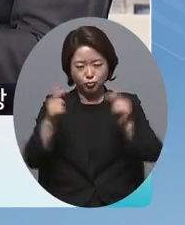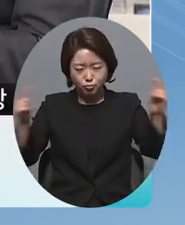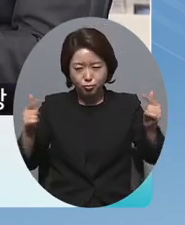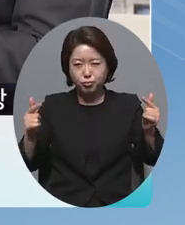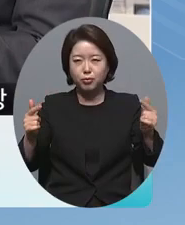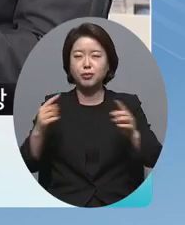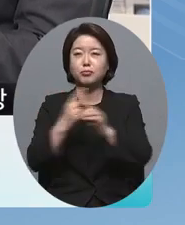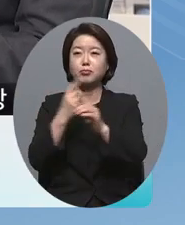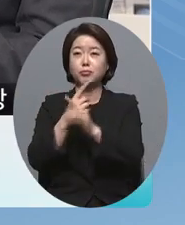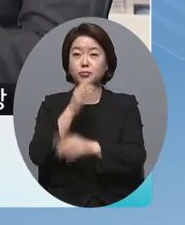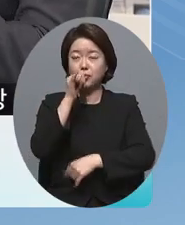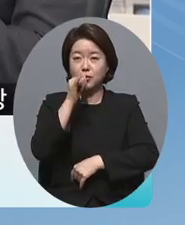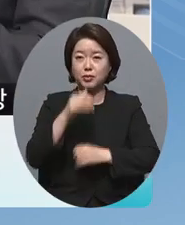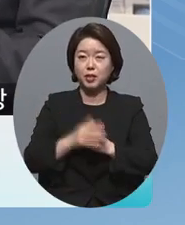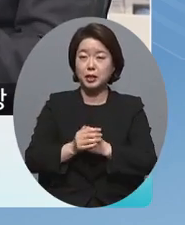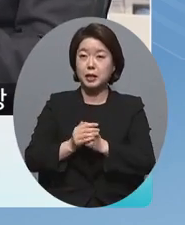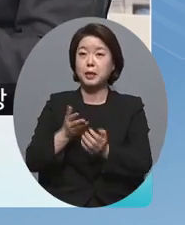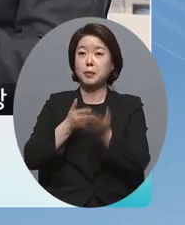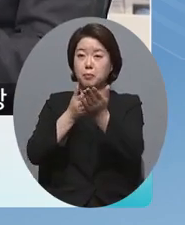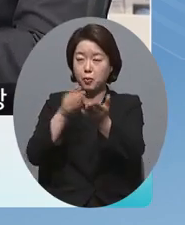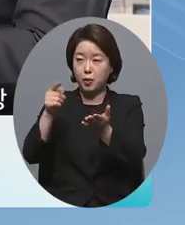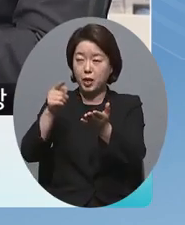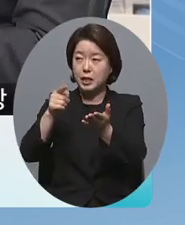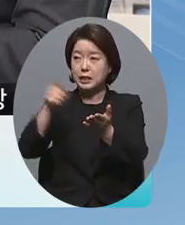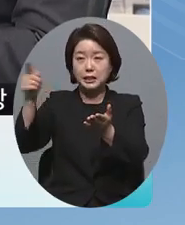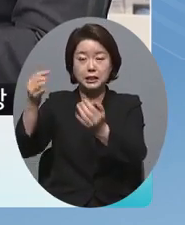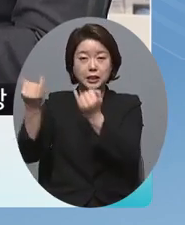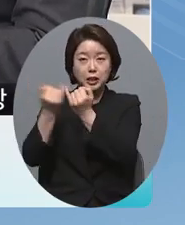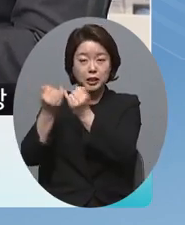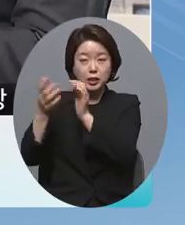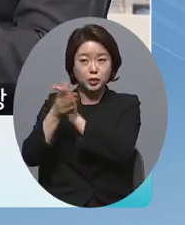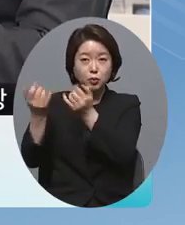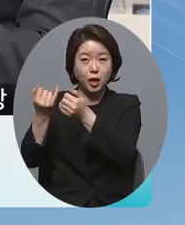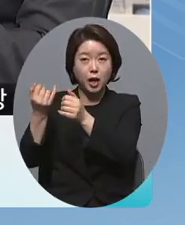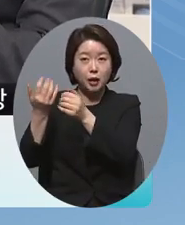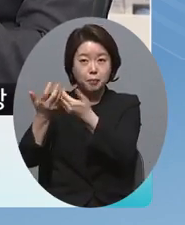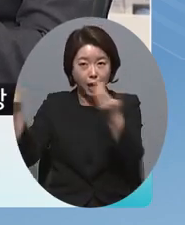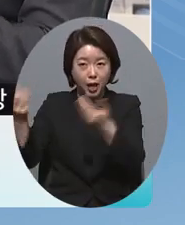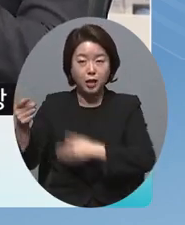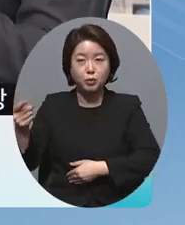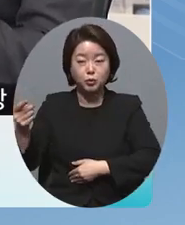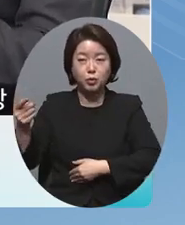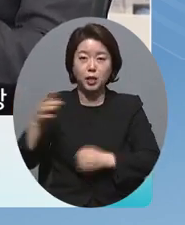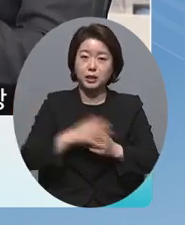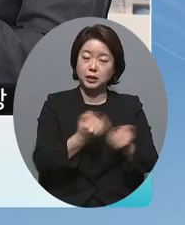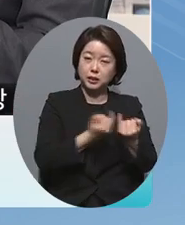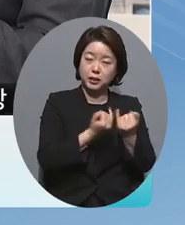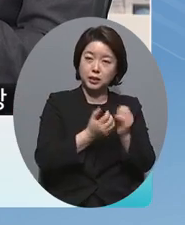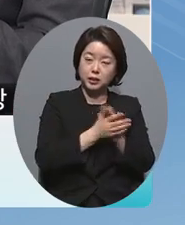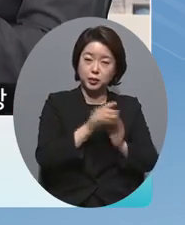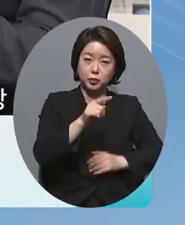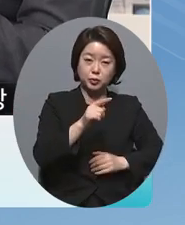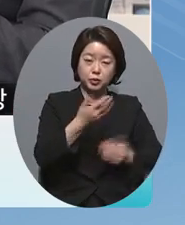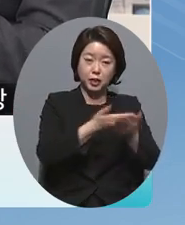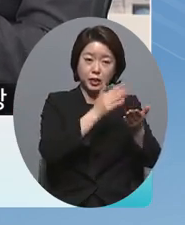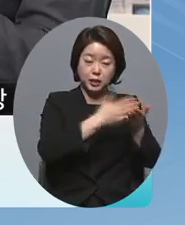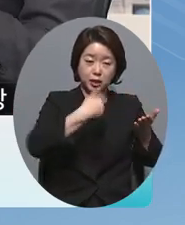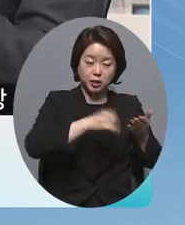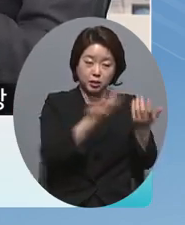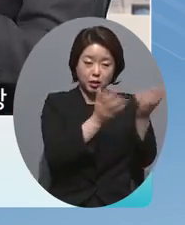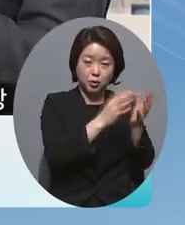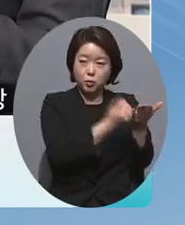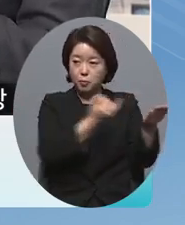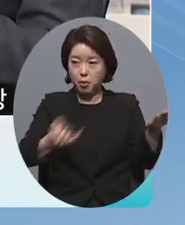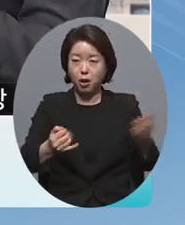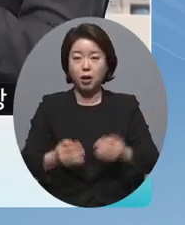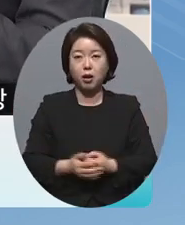한 사람이 자 여자친구와 헤어지고 그렇죠. 그다음에 그 여자친구는 개딸을 탈퇴하고 그렇죠. 그다음에 이